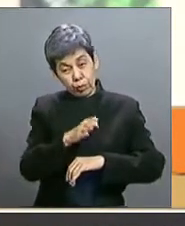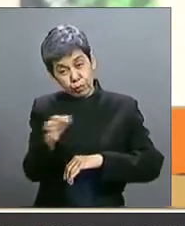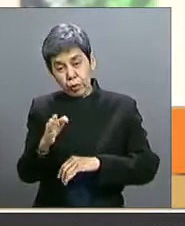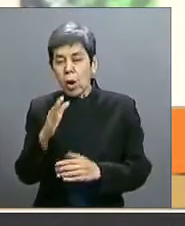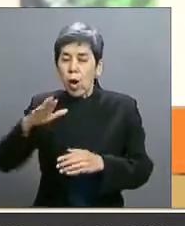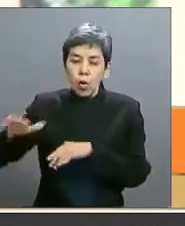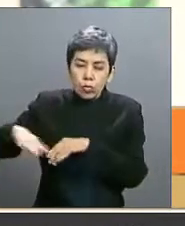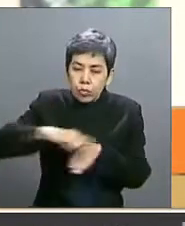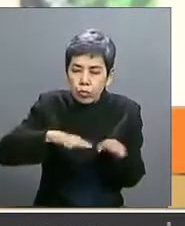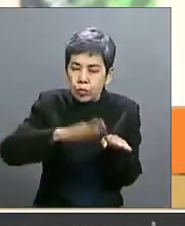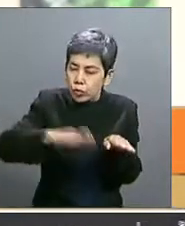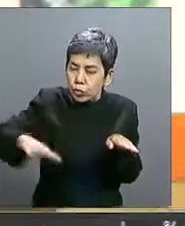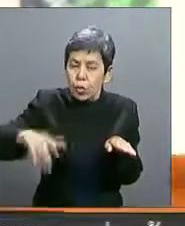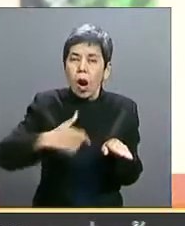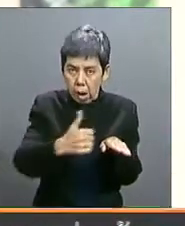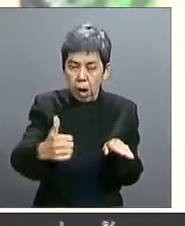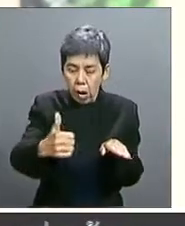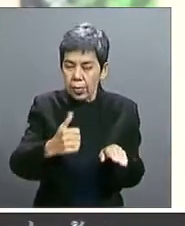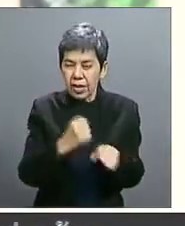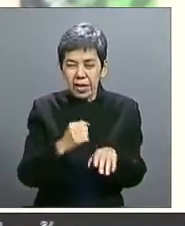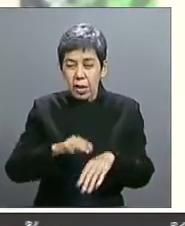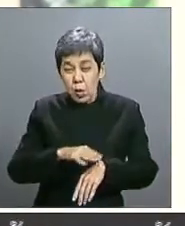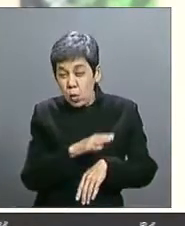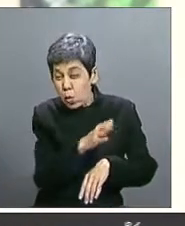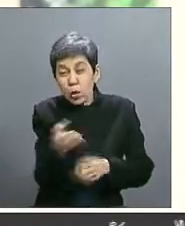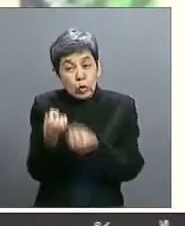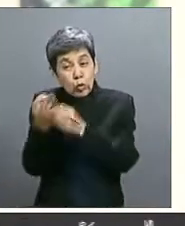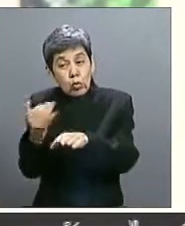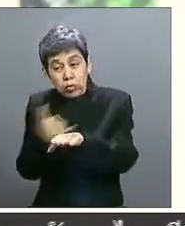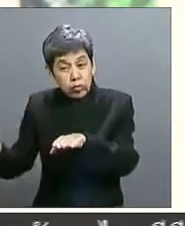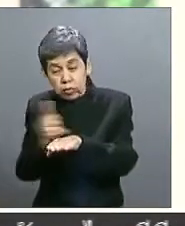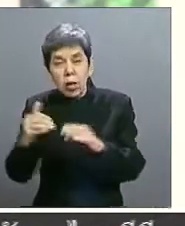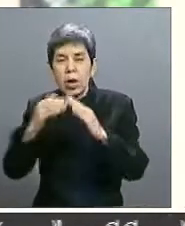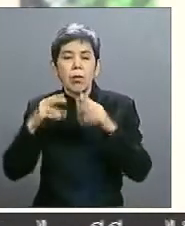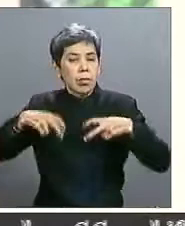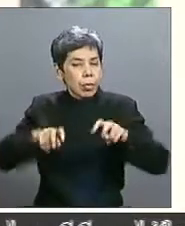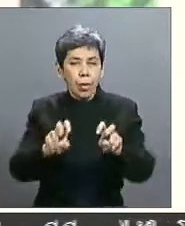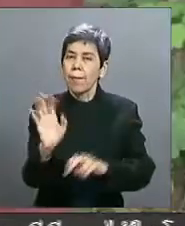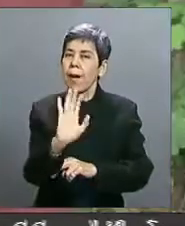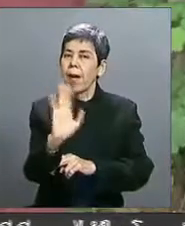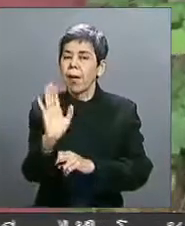จอดตรงลานจอดรถบัสครับจะไม่ให้ส่งนักท่องเที่ยวตรงวัดพระธาตุครับ